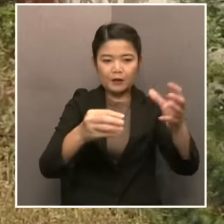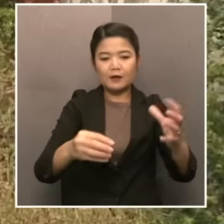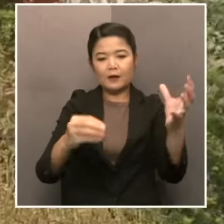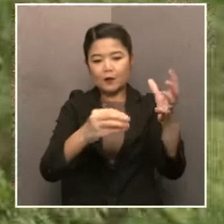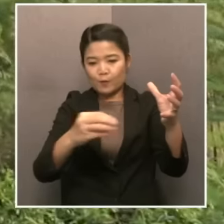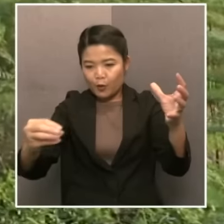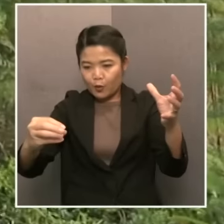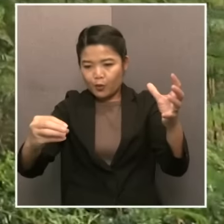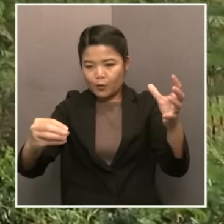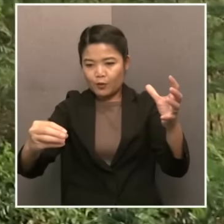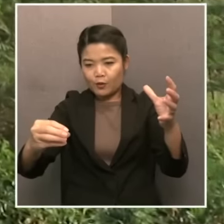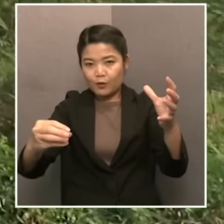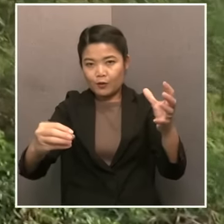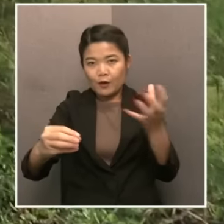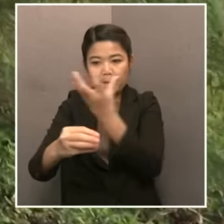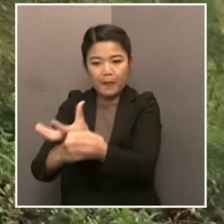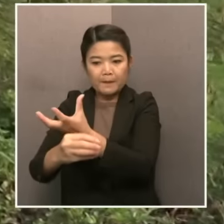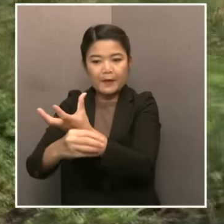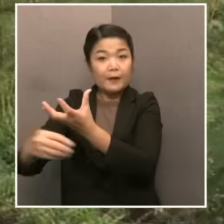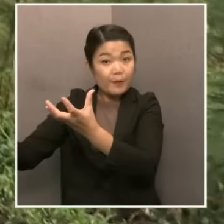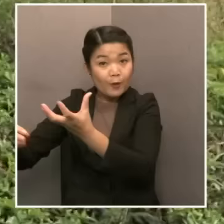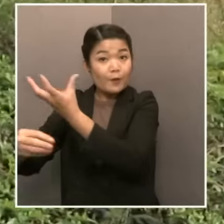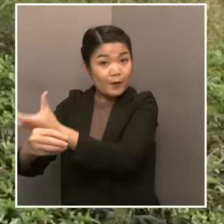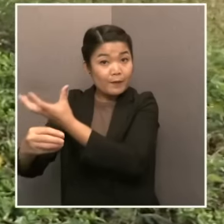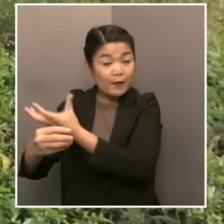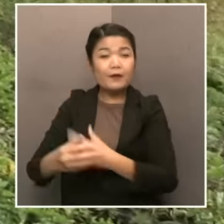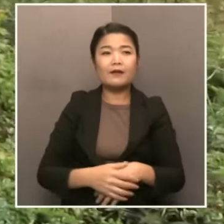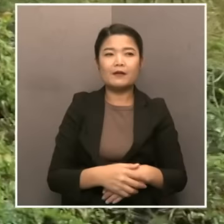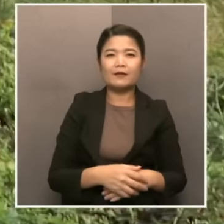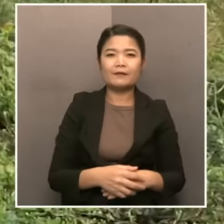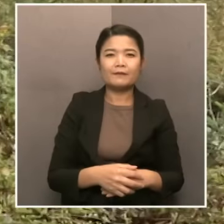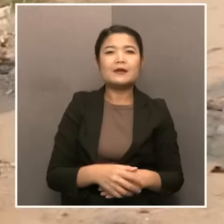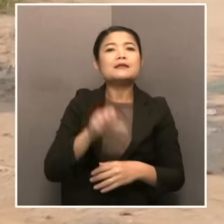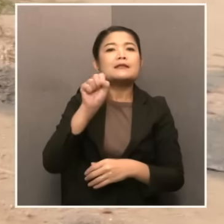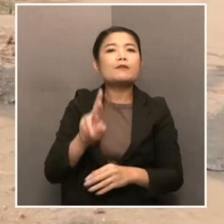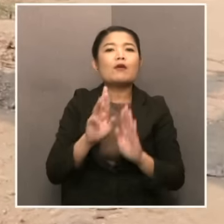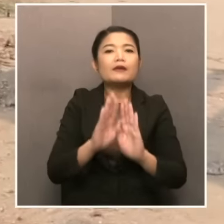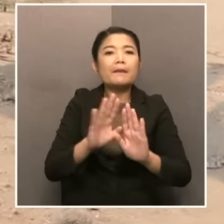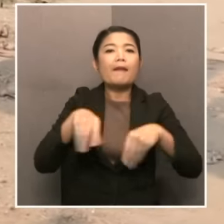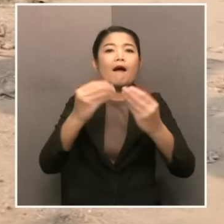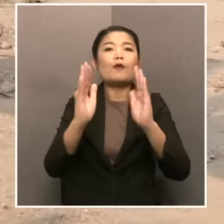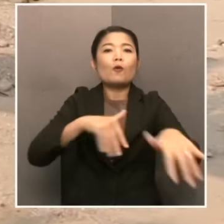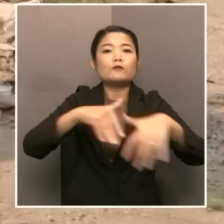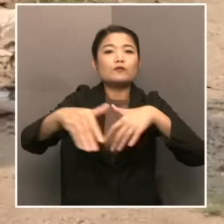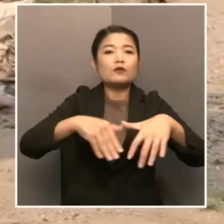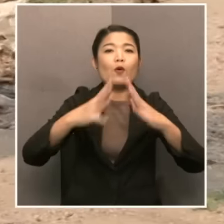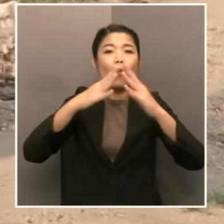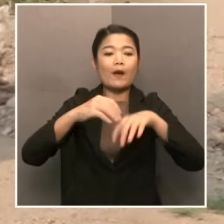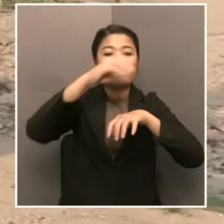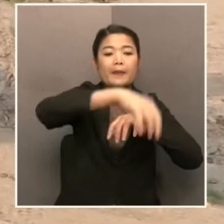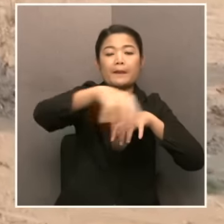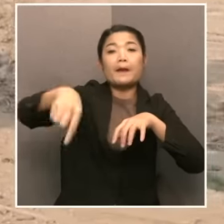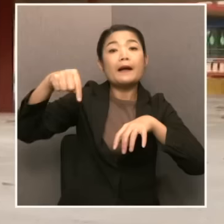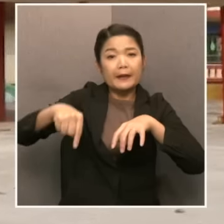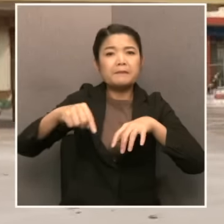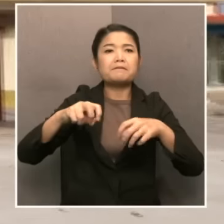น้ำไว้เป็นจุดๆเตรียมสำรองน้ำไว้ให้ประชาชนที่อยู่รอบๆวัดนะคะจากการคาดการณ์ก็ปีนี้ภัยแล้งน่าจะรุนแรง